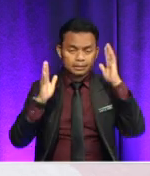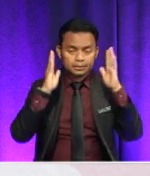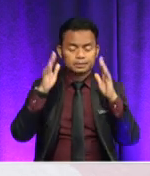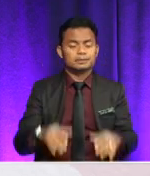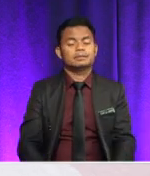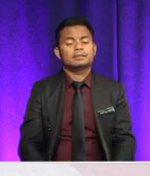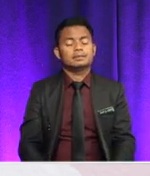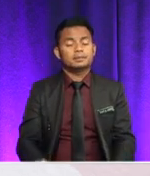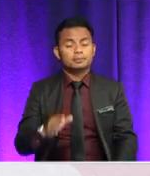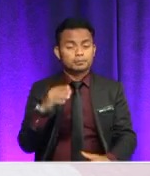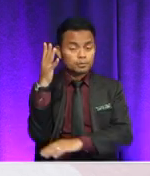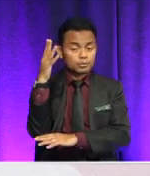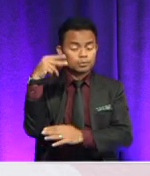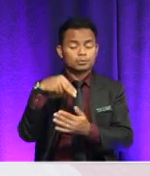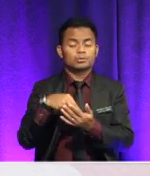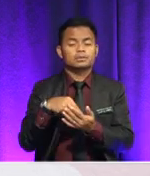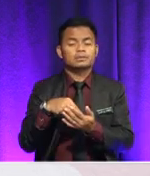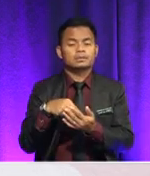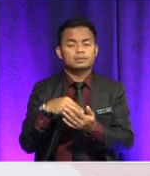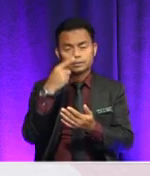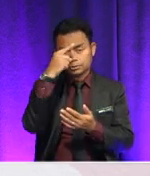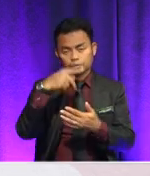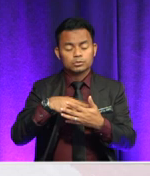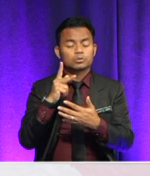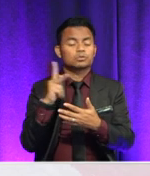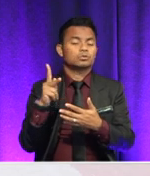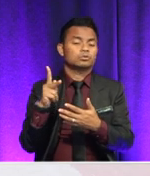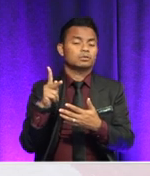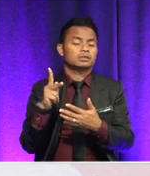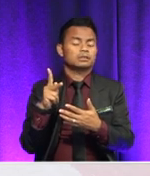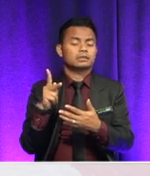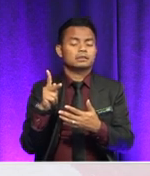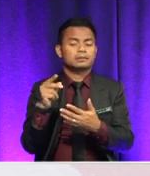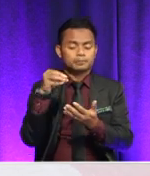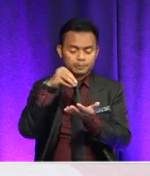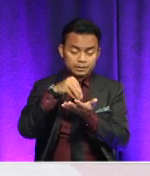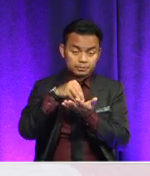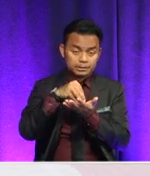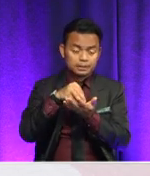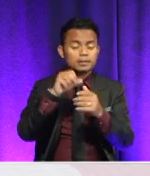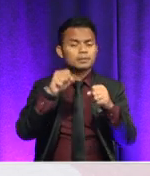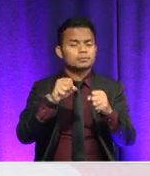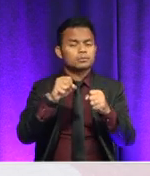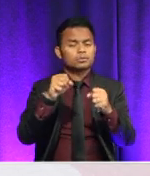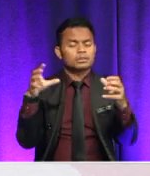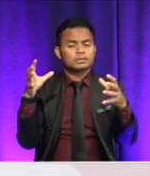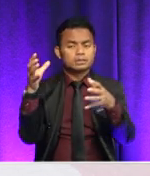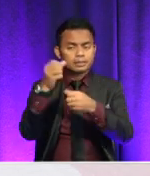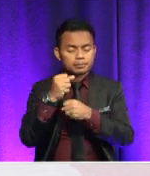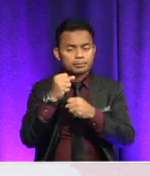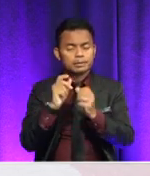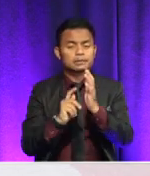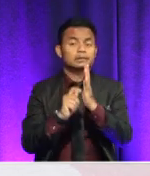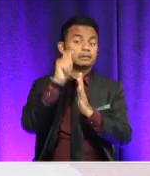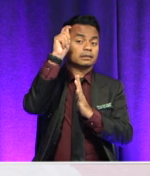ini ditanam bagi bening pokoknya boleh mencapai ketinggian antara dua kepulauan